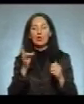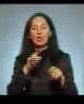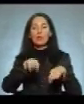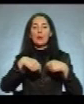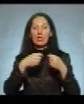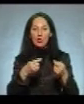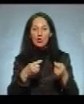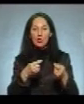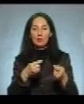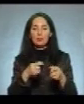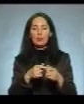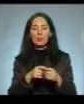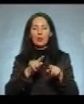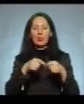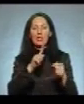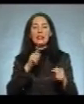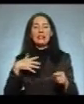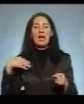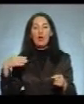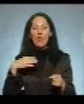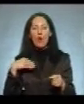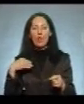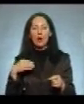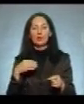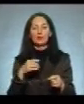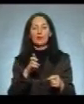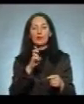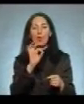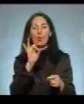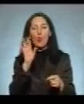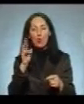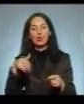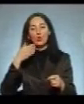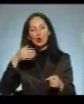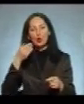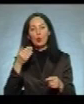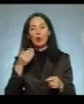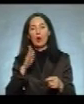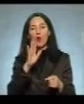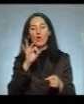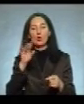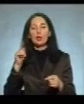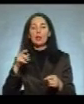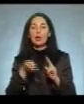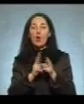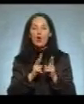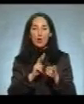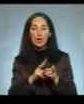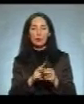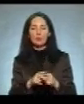передають, передали з Львова, борщики, зубки, це волонтерська кухня.